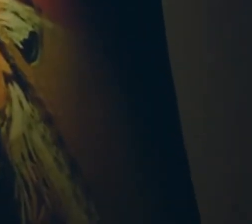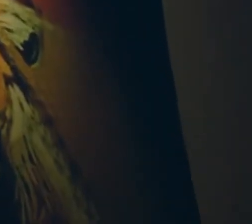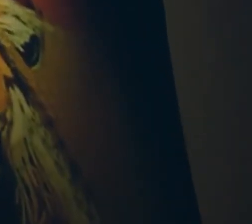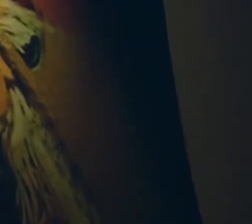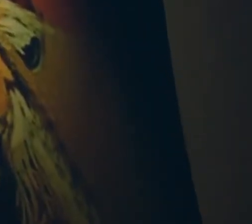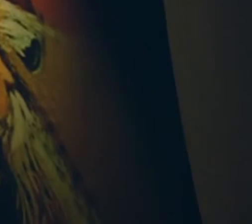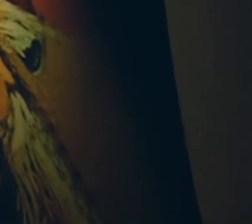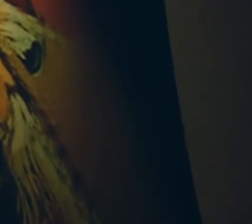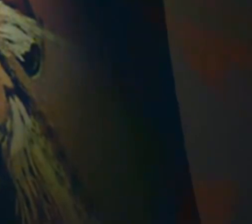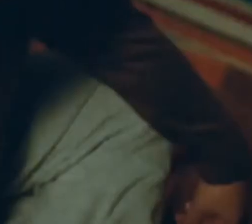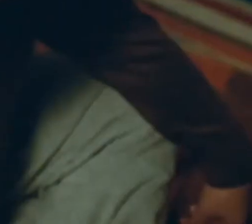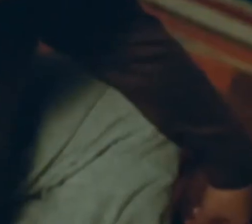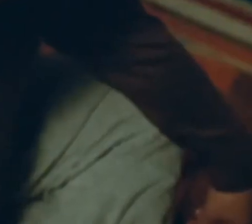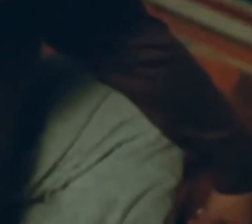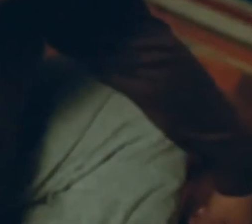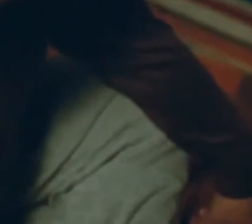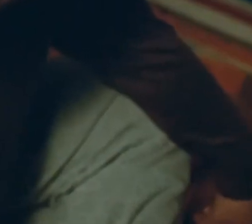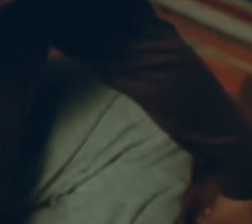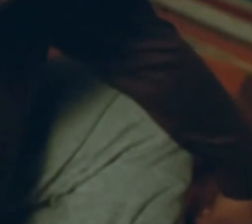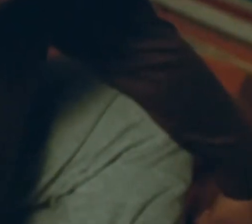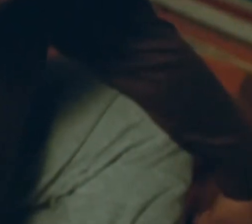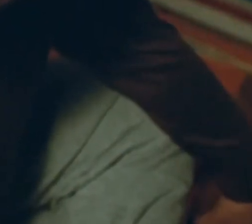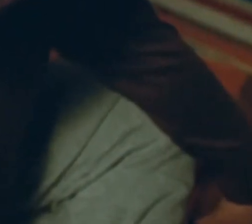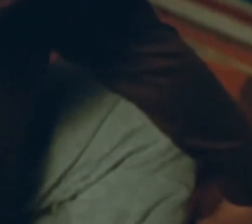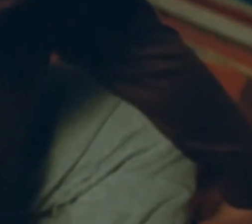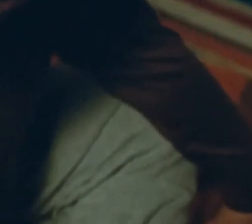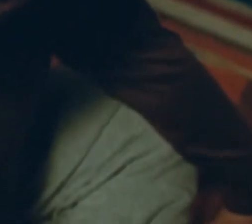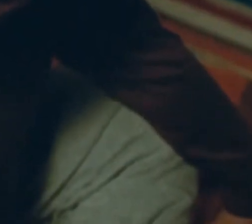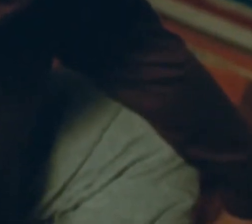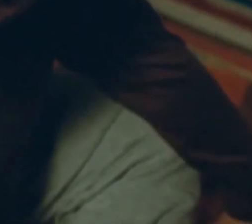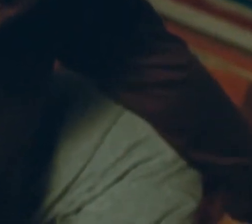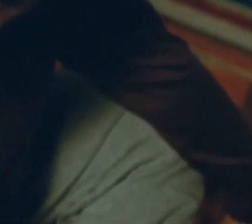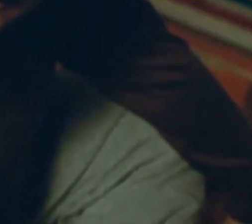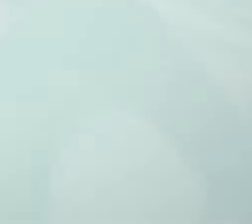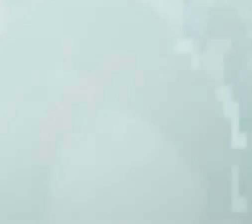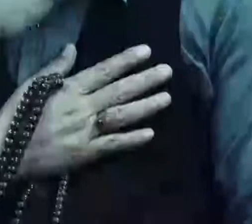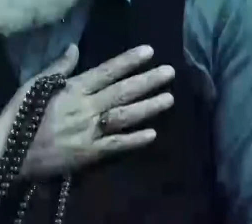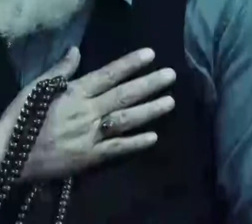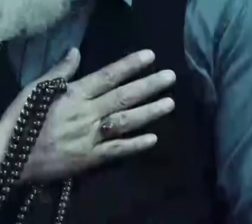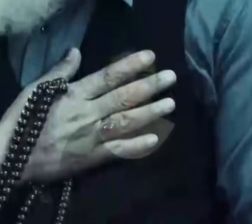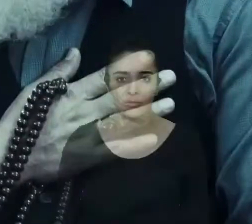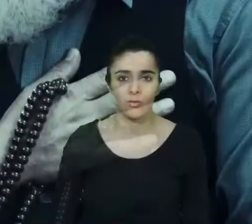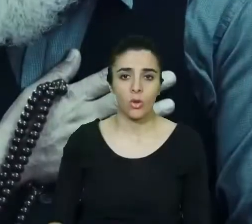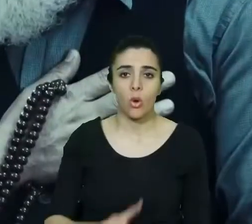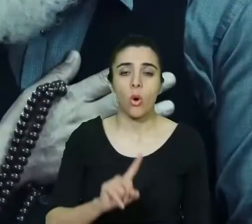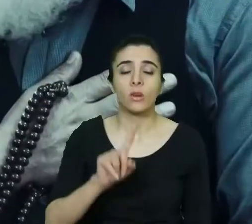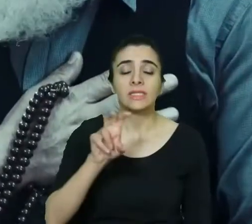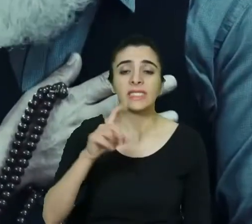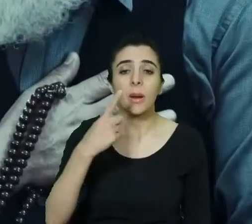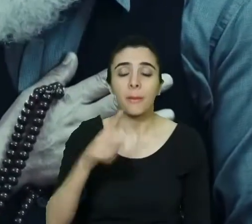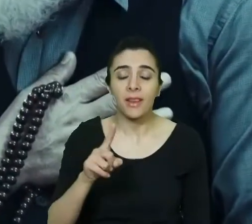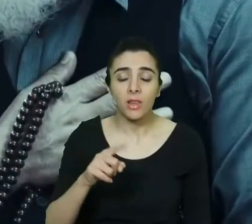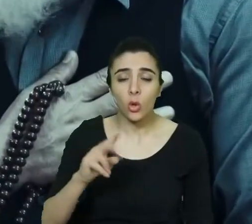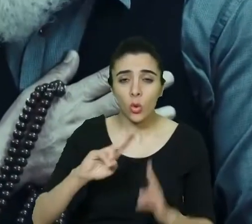üzünlü. geçmişi anımsadı. 18 bin alemle